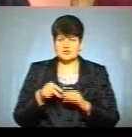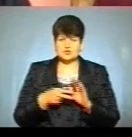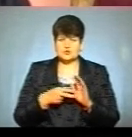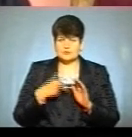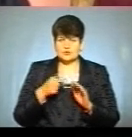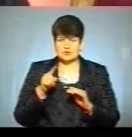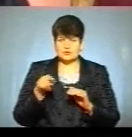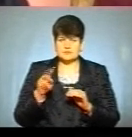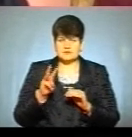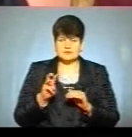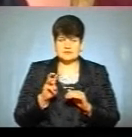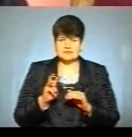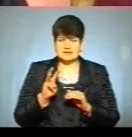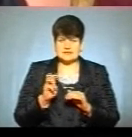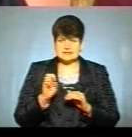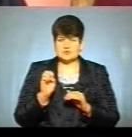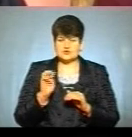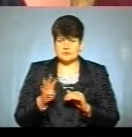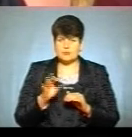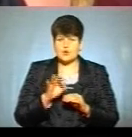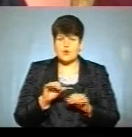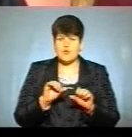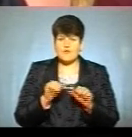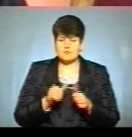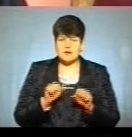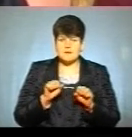року за номером 314 про оформлення права власності за